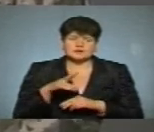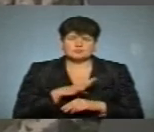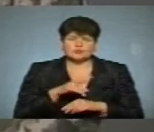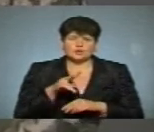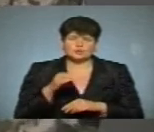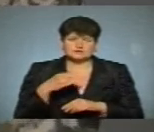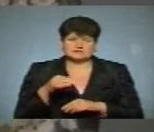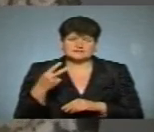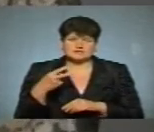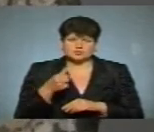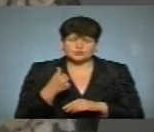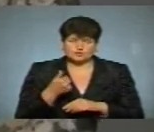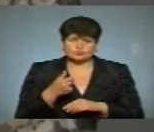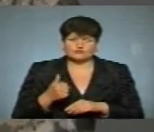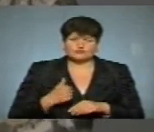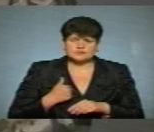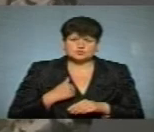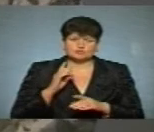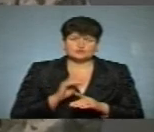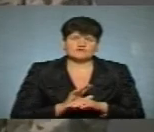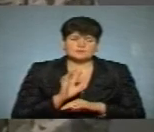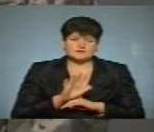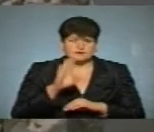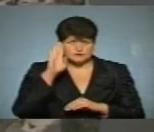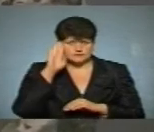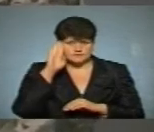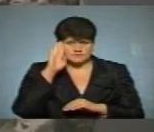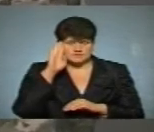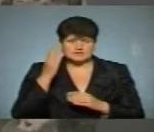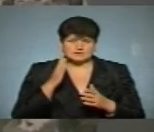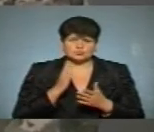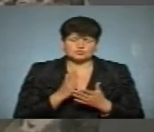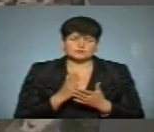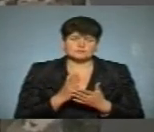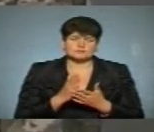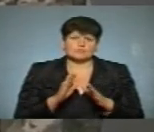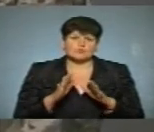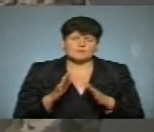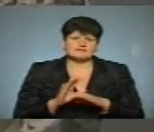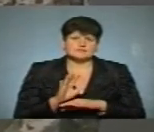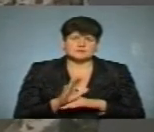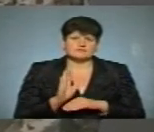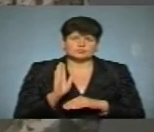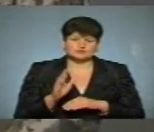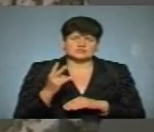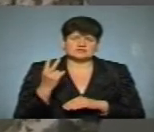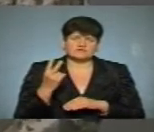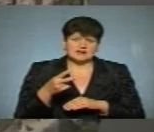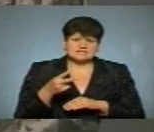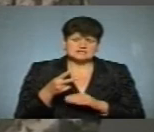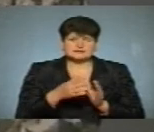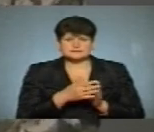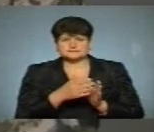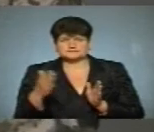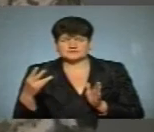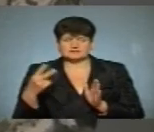місяці 2020 року, до війська будуть відправлятися юнаки, яким виповнилось на момент відправки 20, від 20